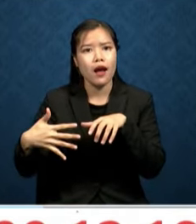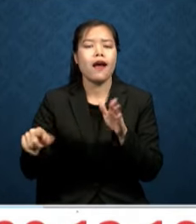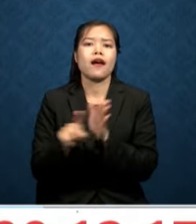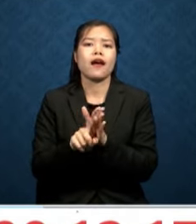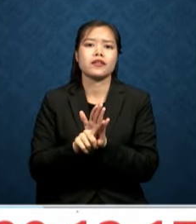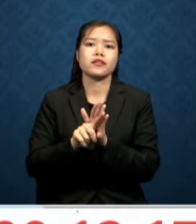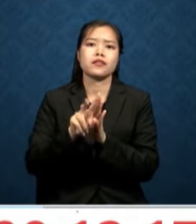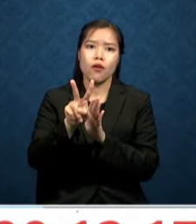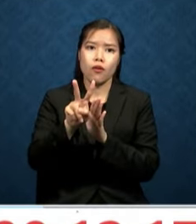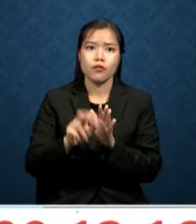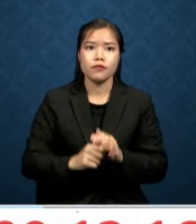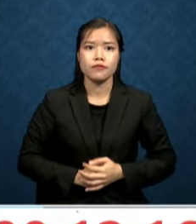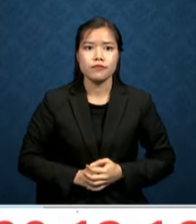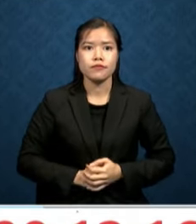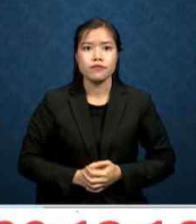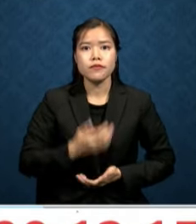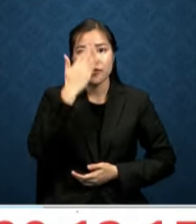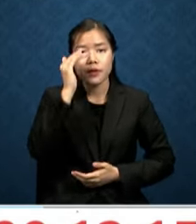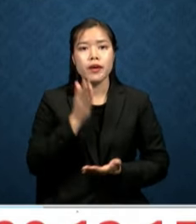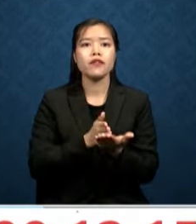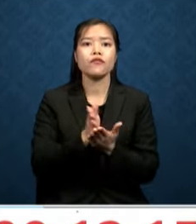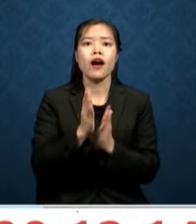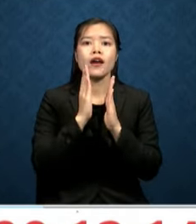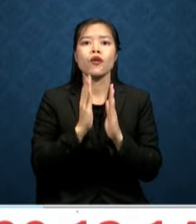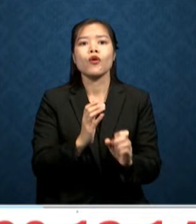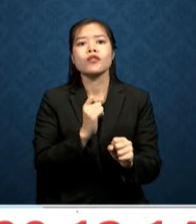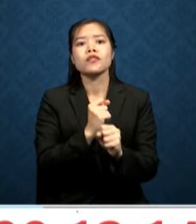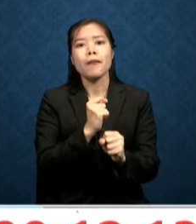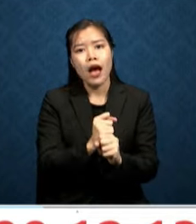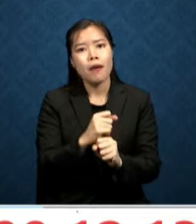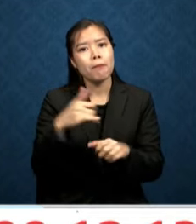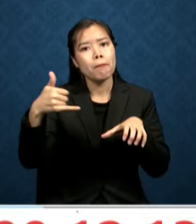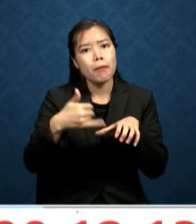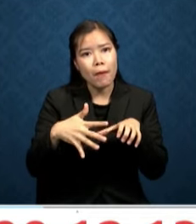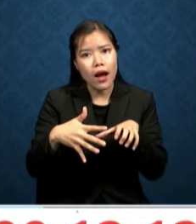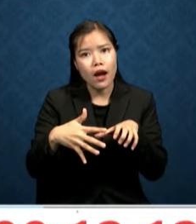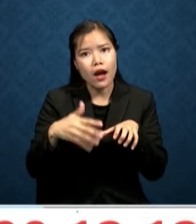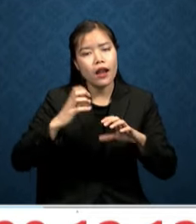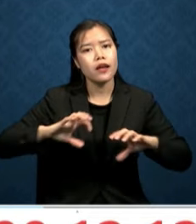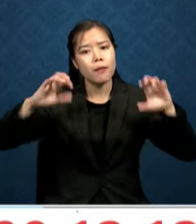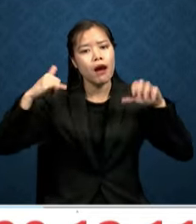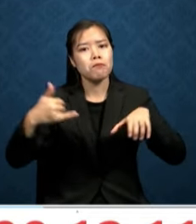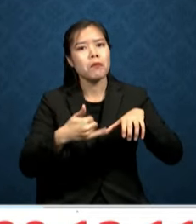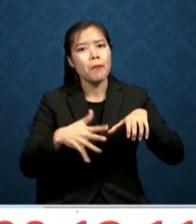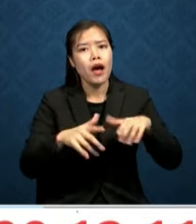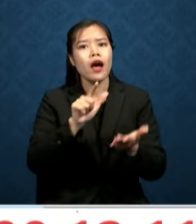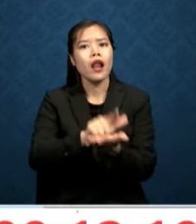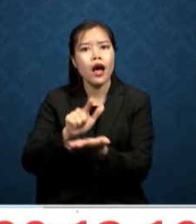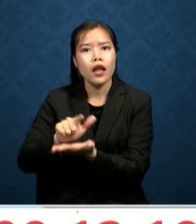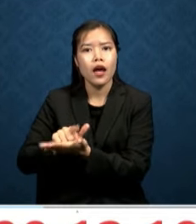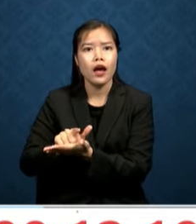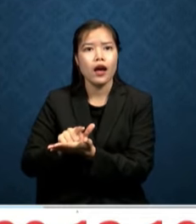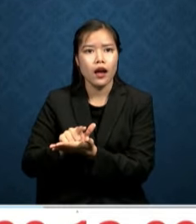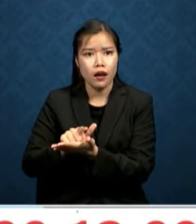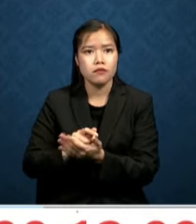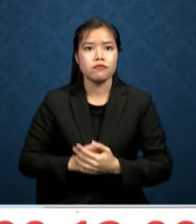2นะฮะเพราะว่าฝ่ายลูกจ้างไม่มาและฝ่ายรัฐก็ไม่มานะครับลาประชุมนะครับก็